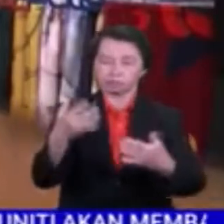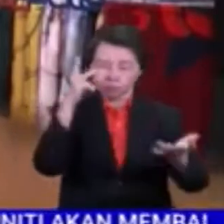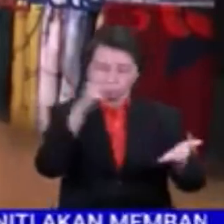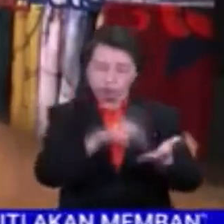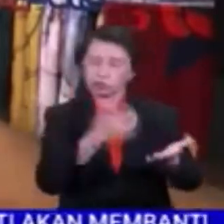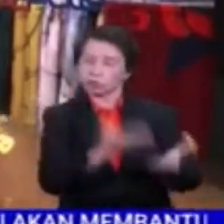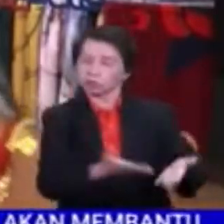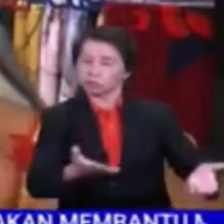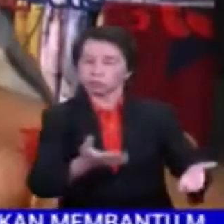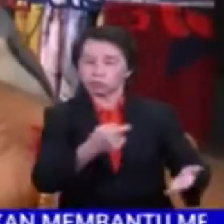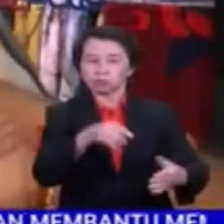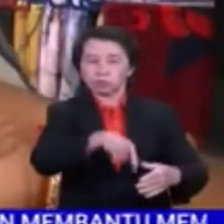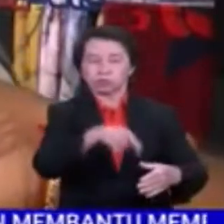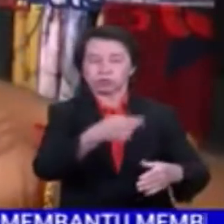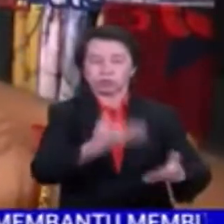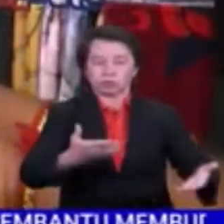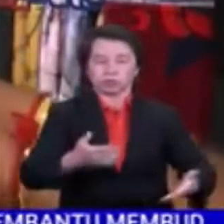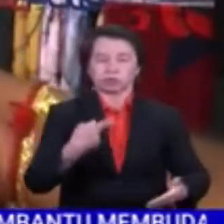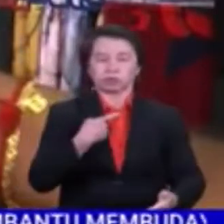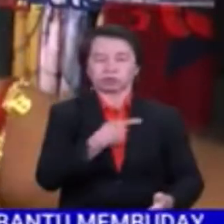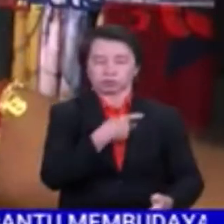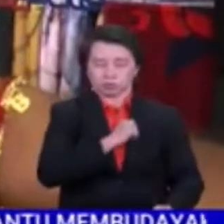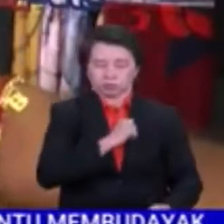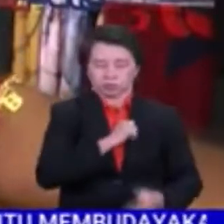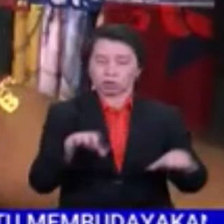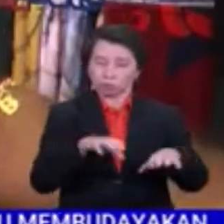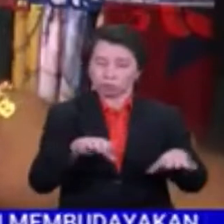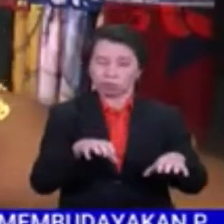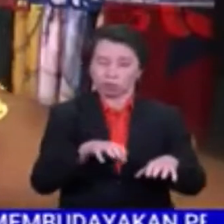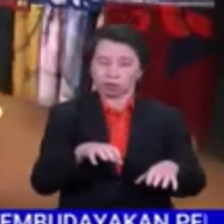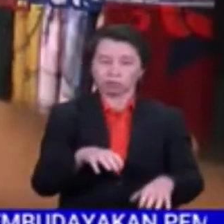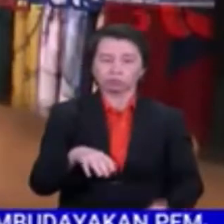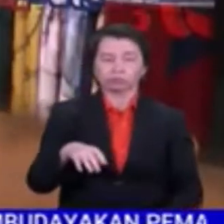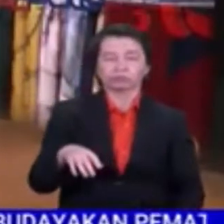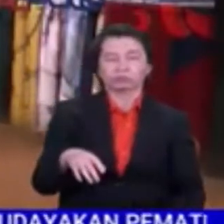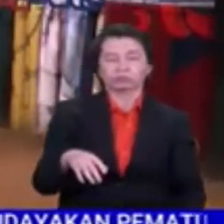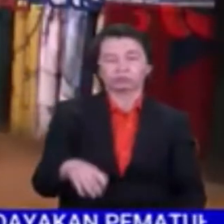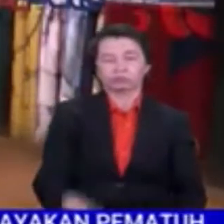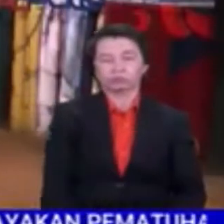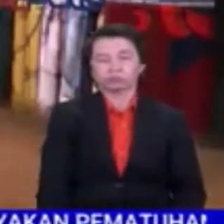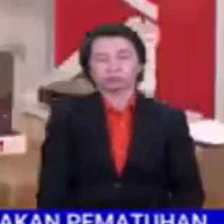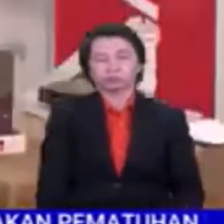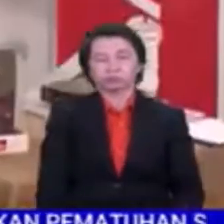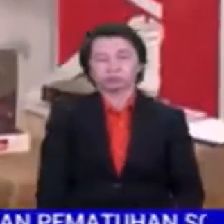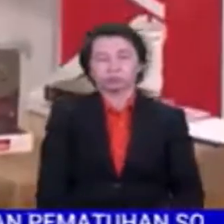Sebab yang ini memang keluaran kita sendirilah. Keluaran Bumi Putra sendiri.